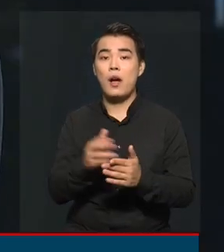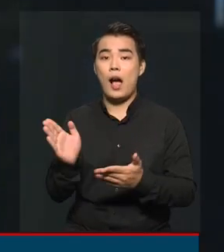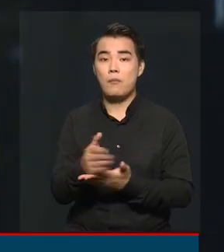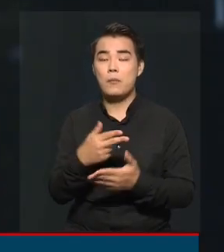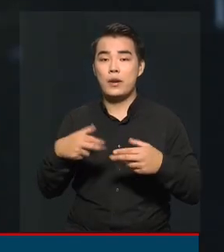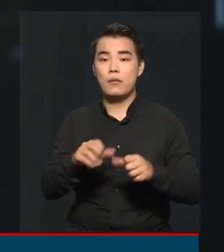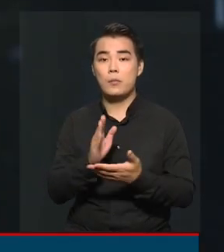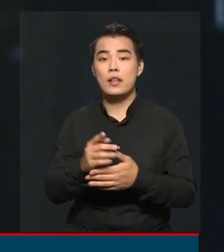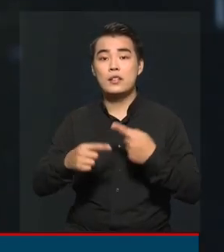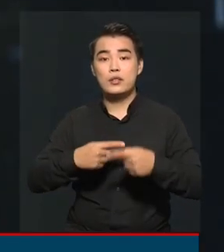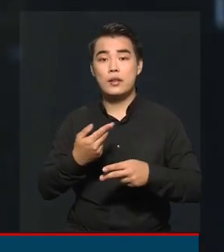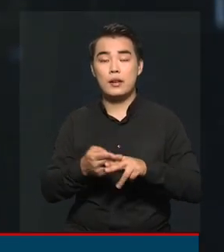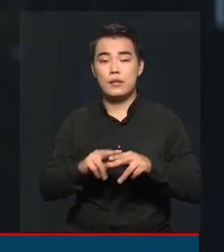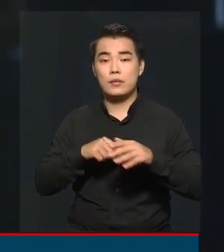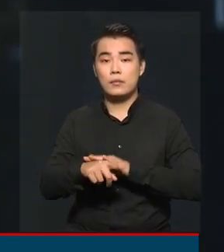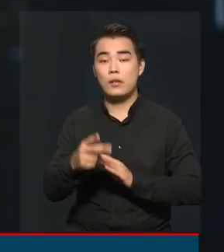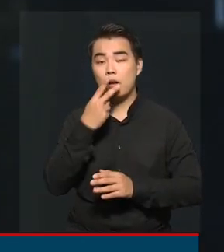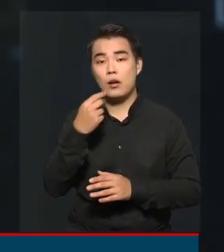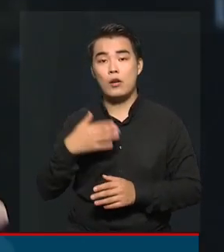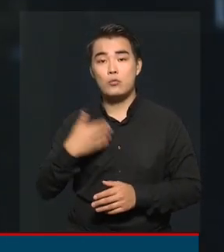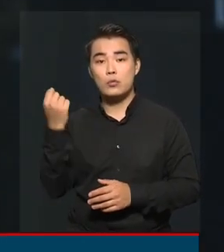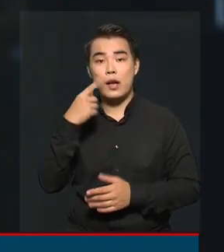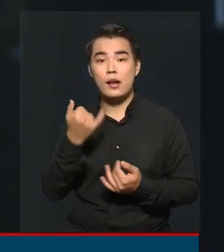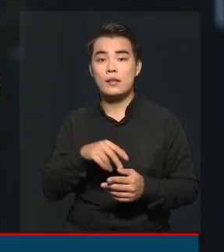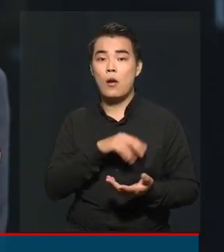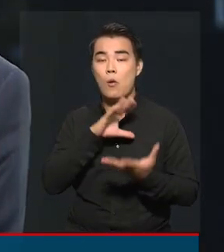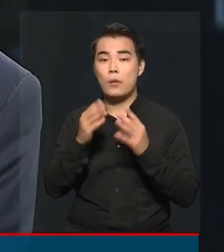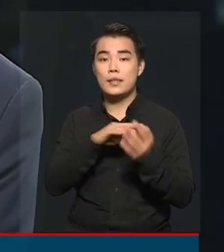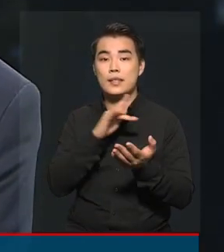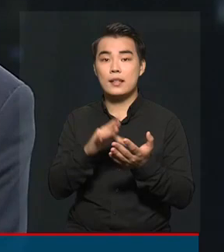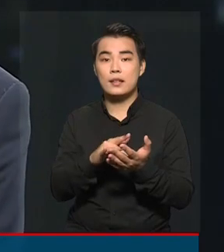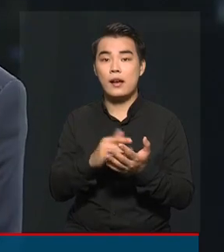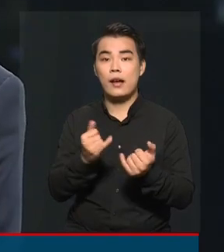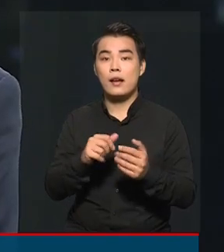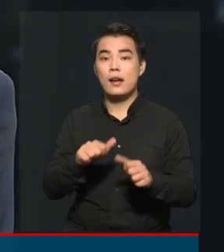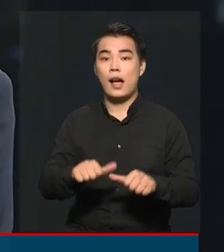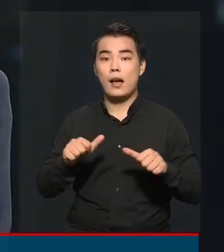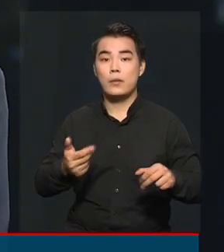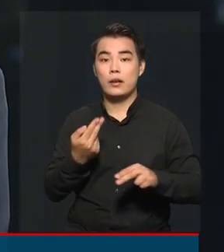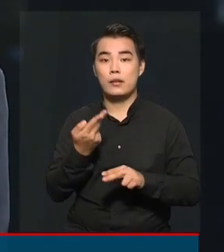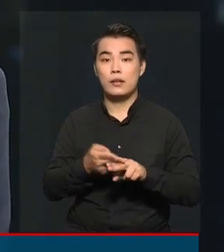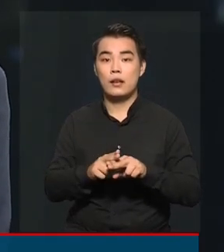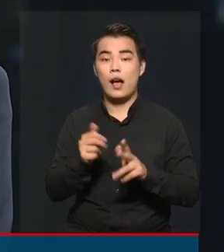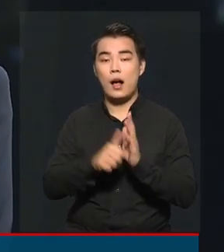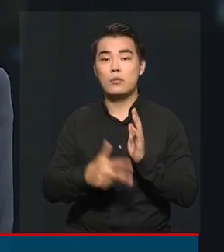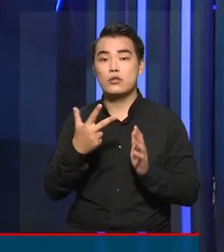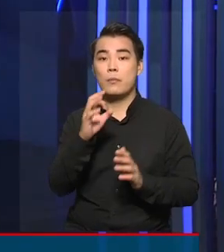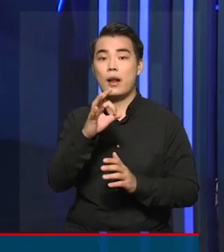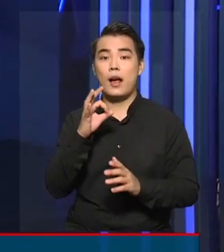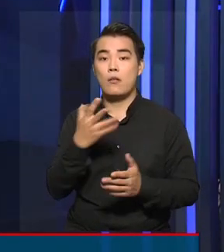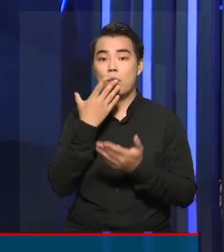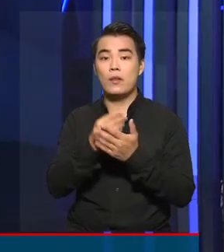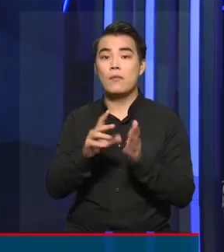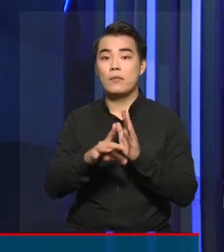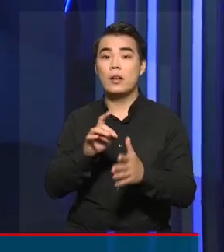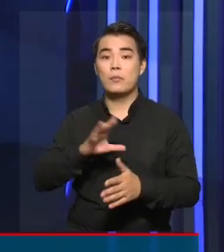бар. Жақсы, келесі сауалға көшейікші, Амангелді мырза. Мынау енді орталық сайлау комиссиясы дауыс беру құқығы бар сайлаушылардың 63% өз таңдауын